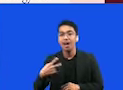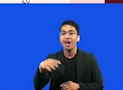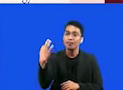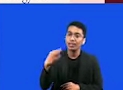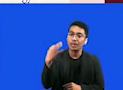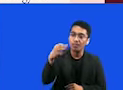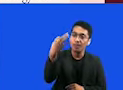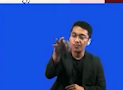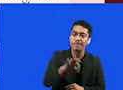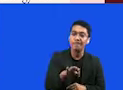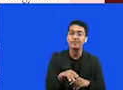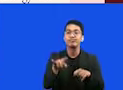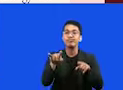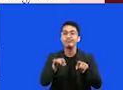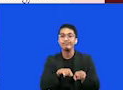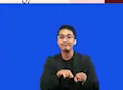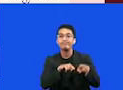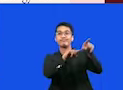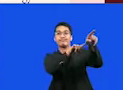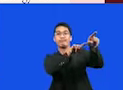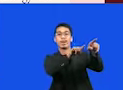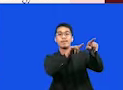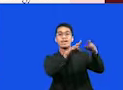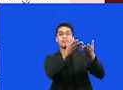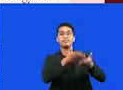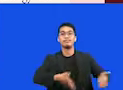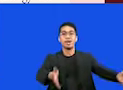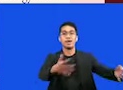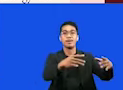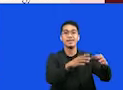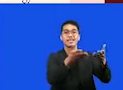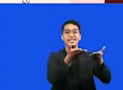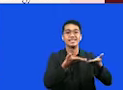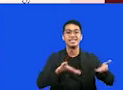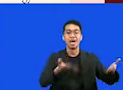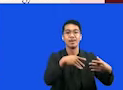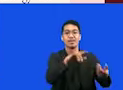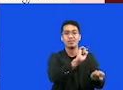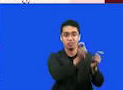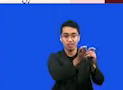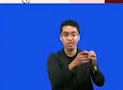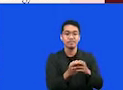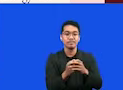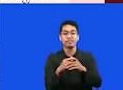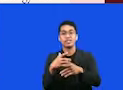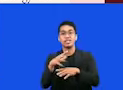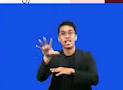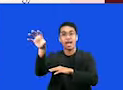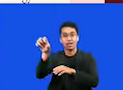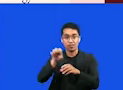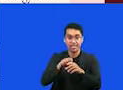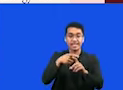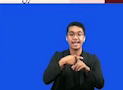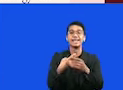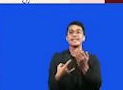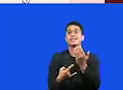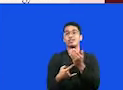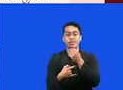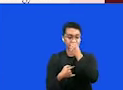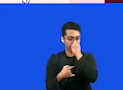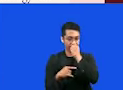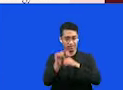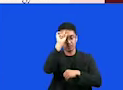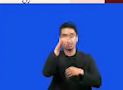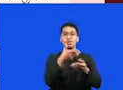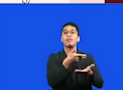mengikuti perkembangan S nah pemasar ini terus melakukan inovasi mengadopsi dari teknologi untuk melayani dua